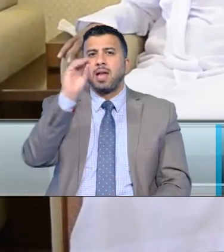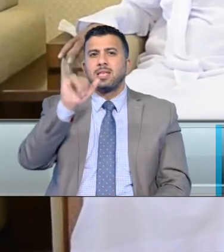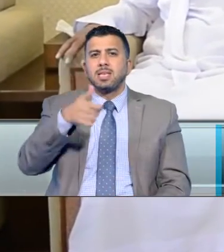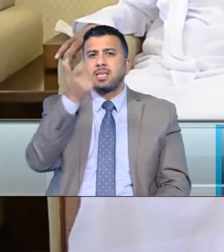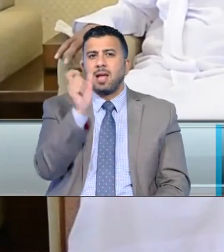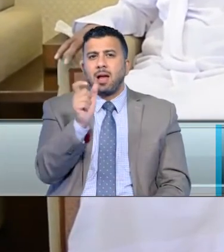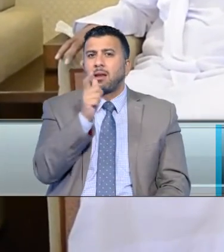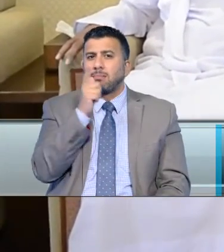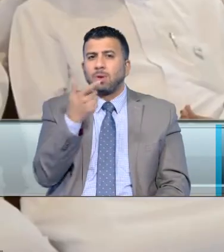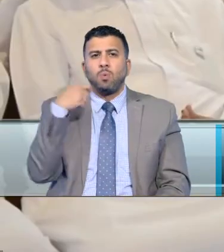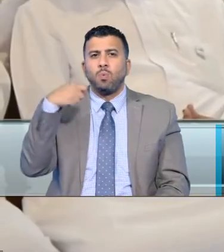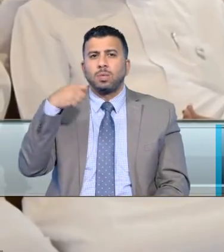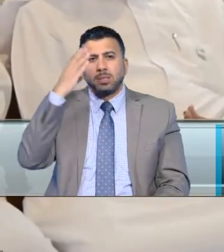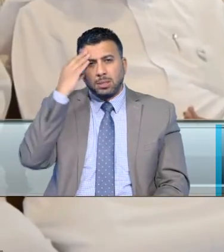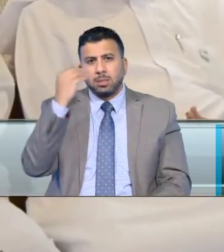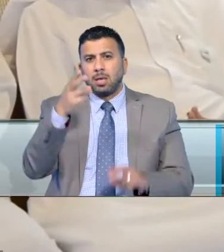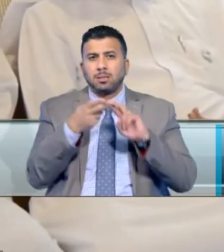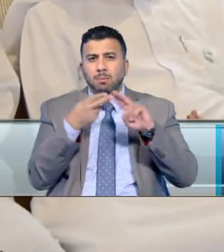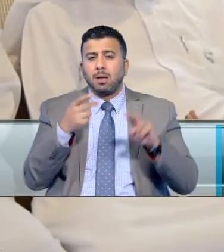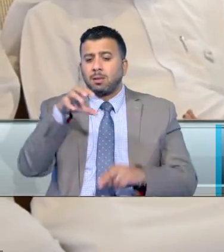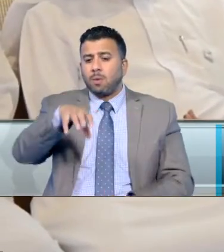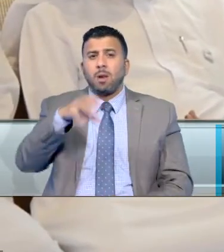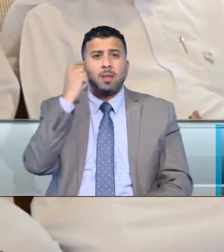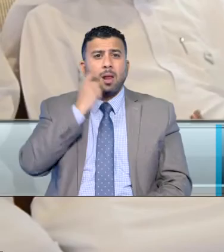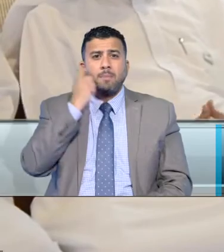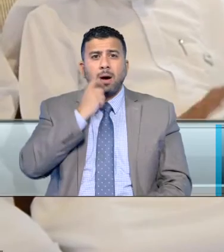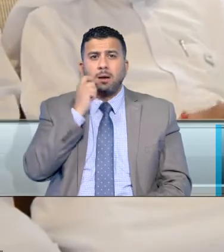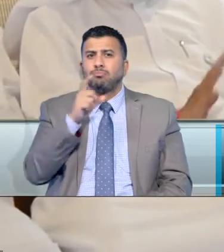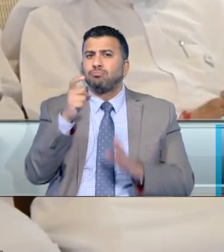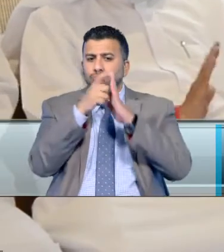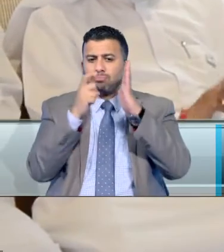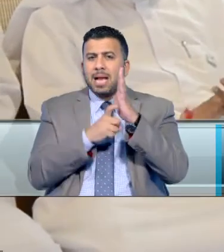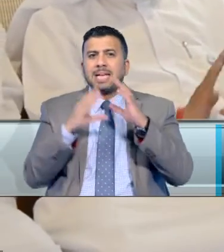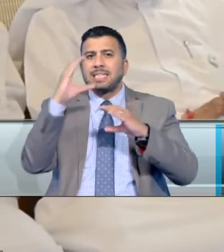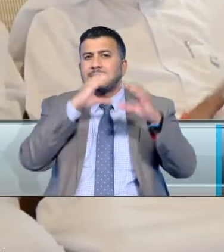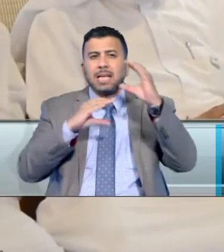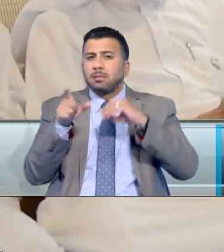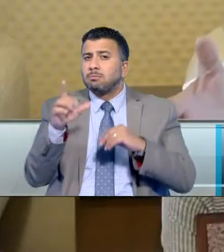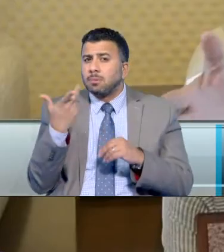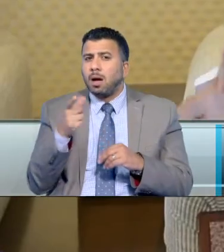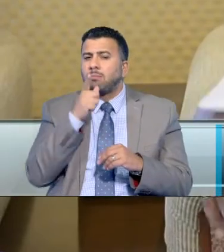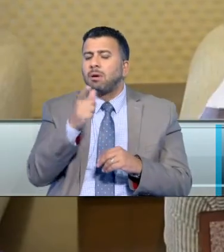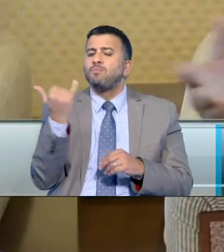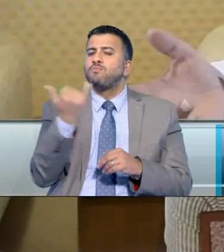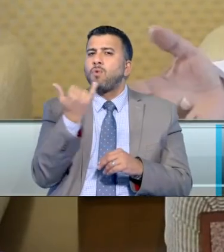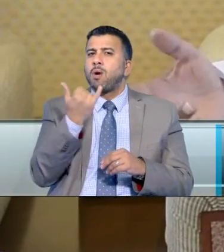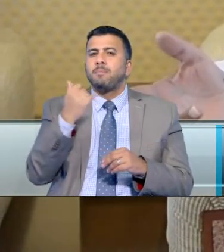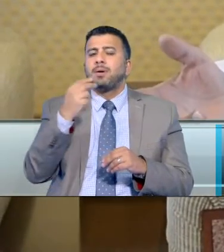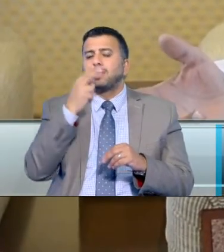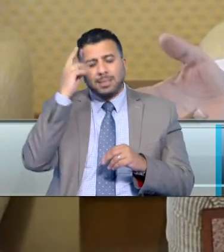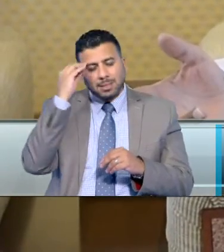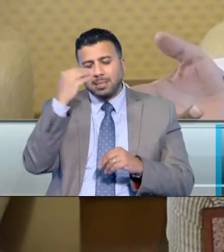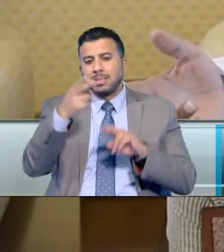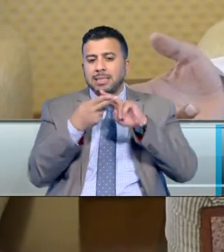آل نهيان وزير التسامح أن دولة الإمارات تنتهج سياسة تعزيز قيم التسامح